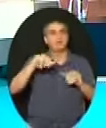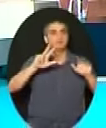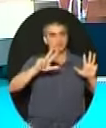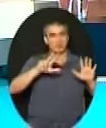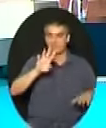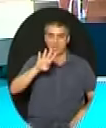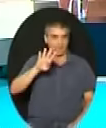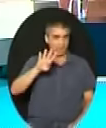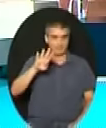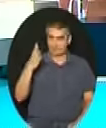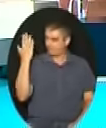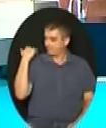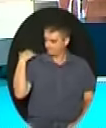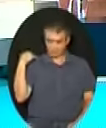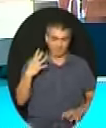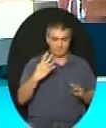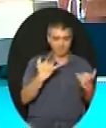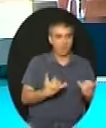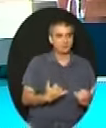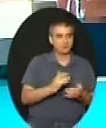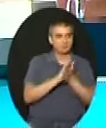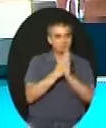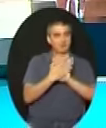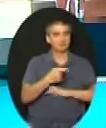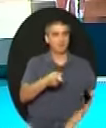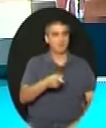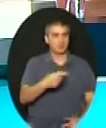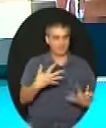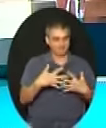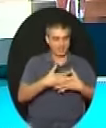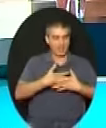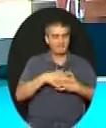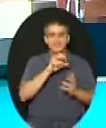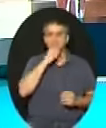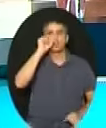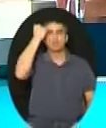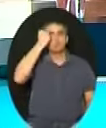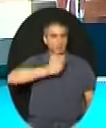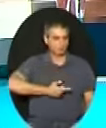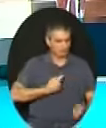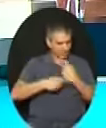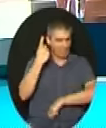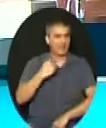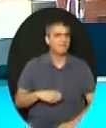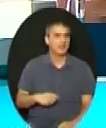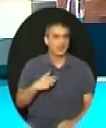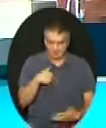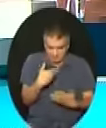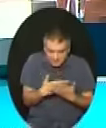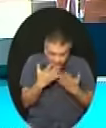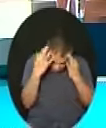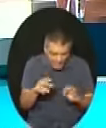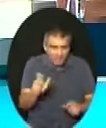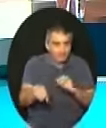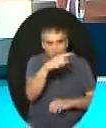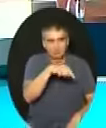ארבעה לפני אז, וארבעה עכשיו, לשנות את זה, ולחבר את ההיסטוריה הציונית. להפך. אני הצעתי לכבד